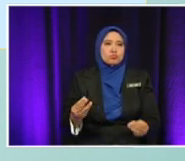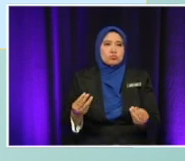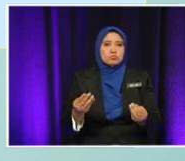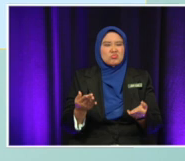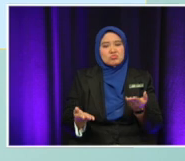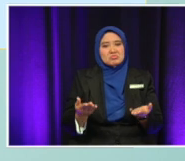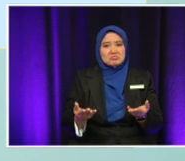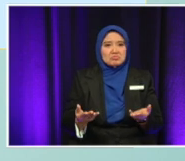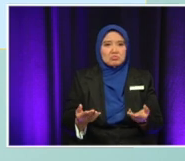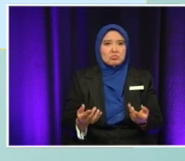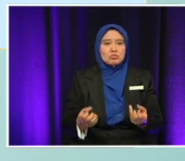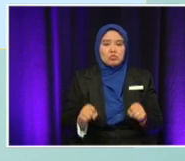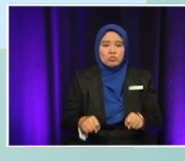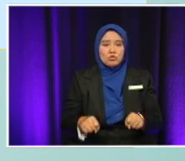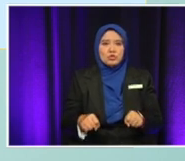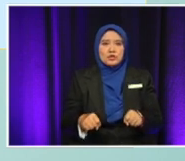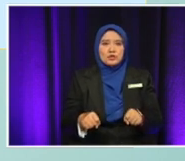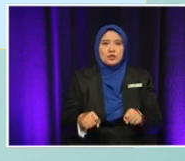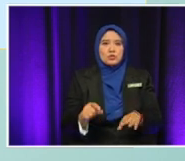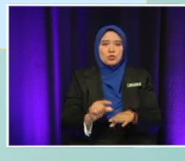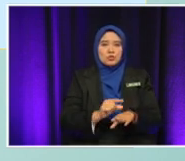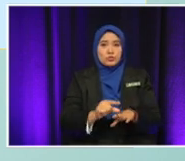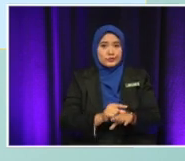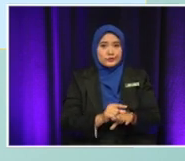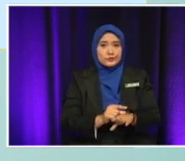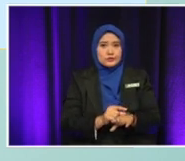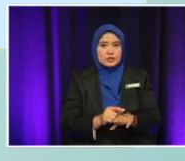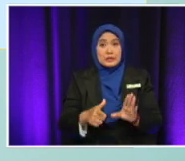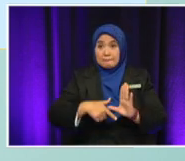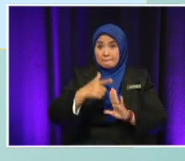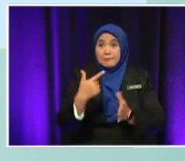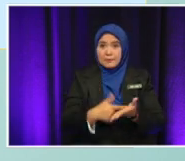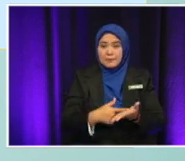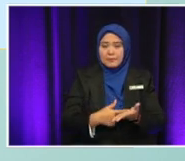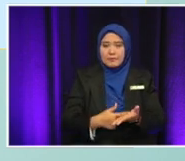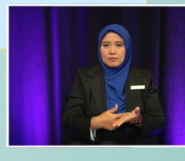jenis bahan promosi yang tidak boleh gunakan tapi murid perlu Jawab dulu saja